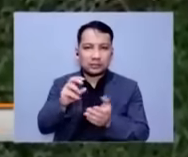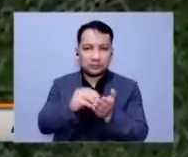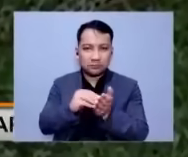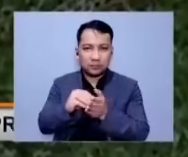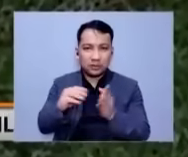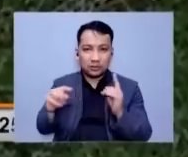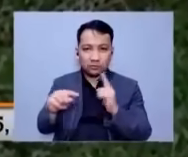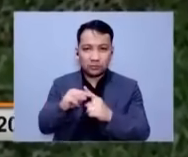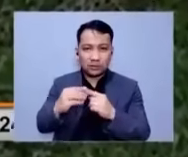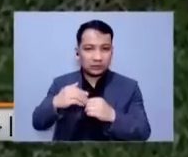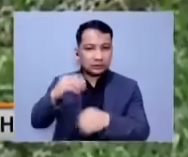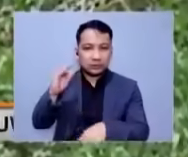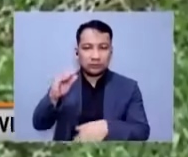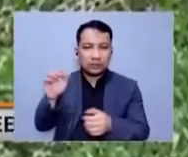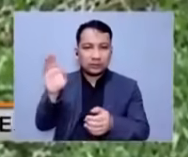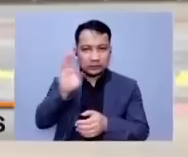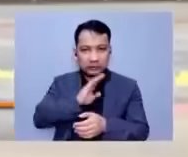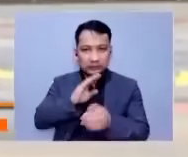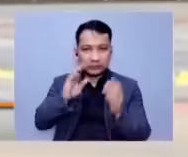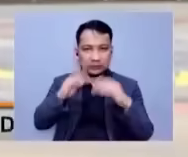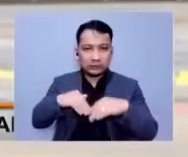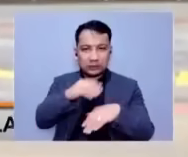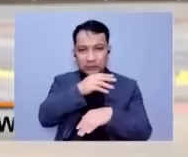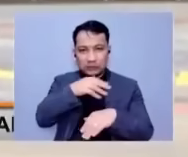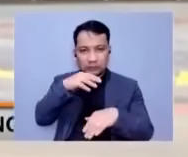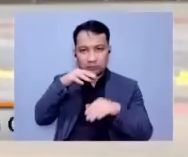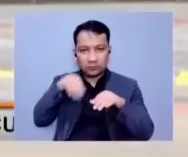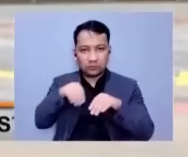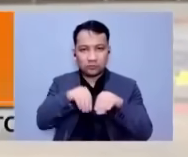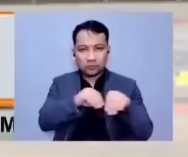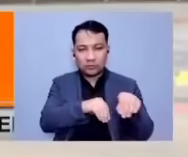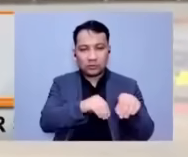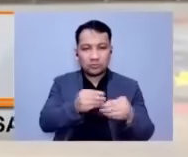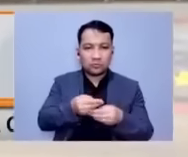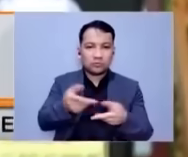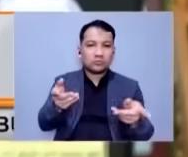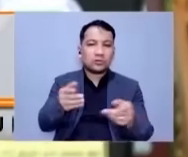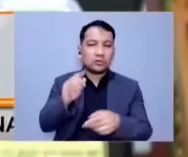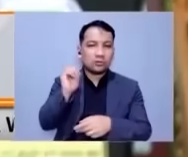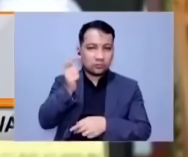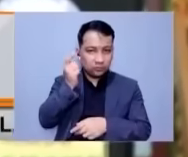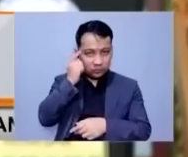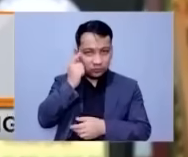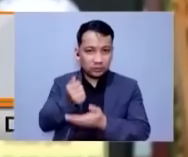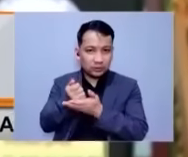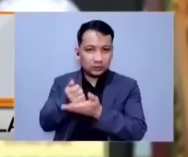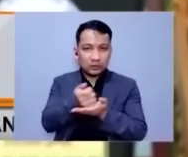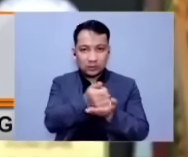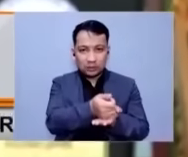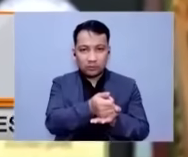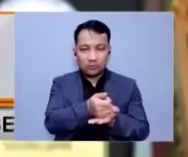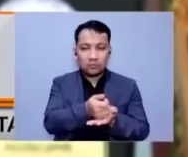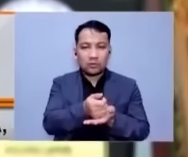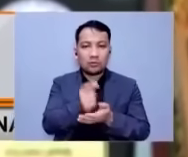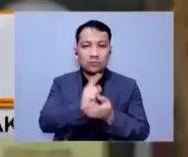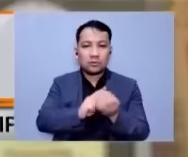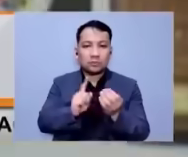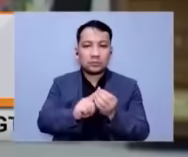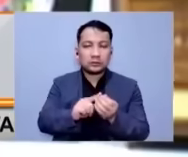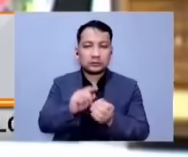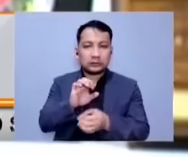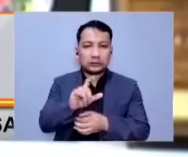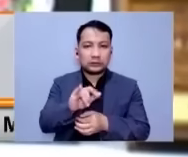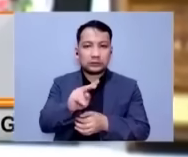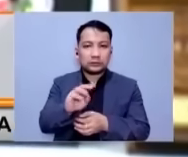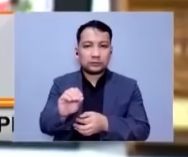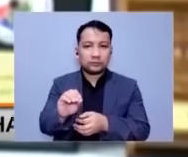ang pinsala sa agrikultura. Tuloy-tuloy naman ang pamamahagi ng provincial government ng tulong sa mga sektor na apektado ng El Nino.